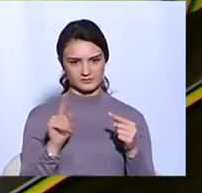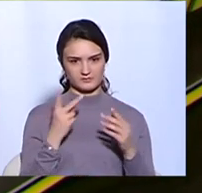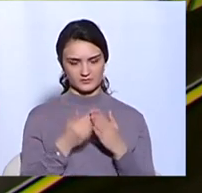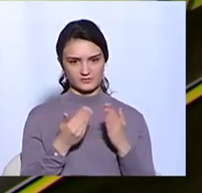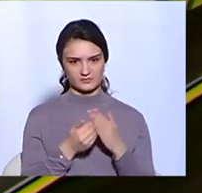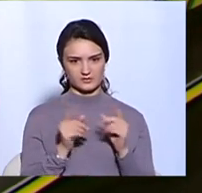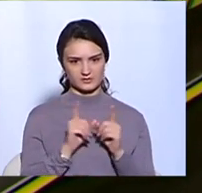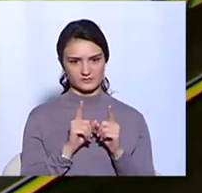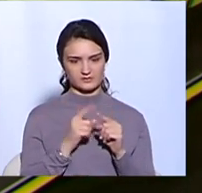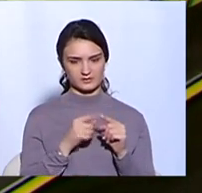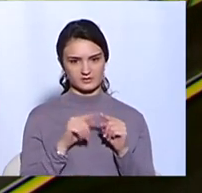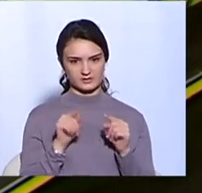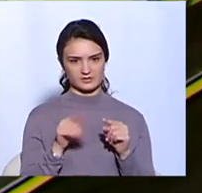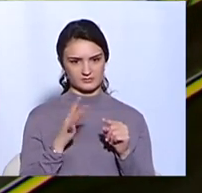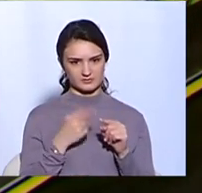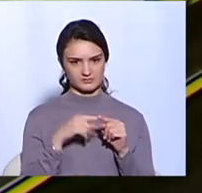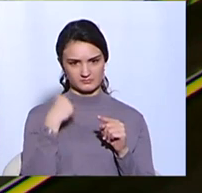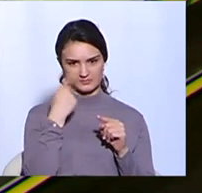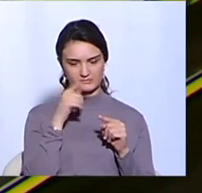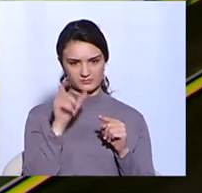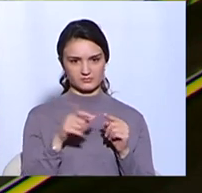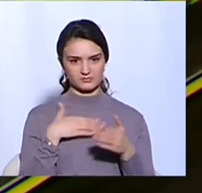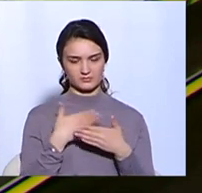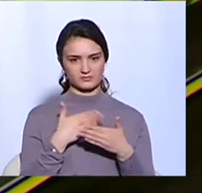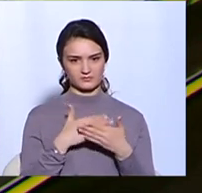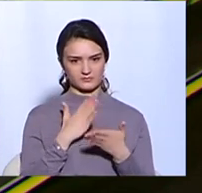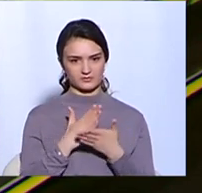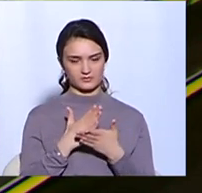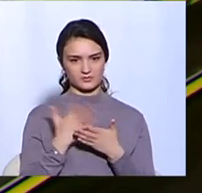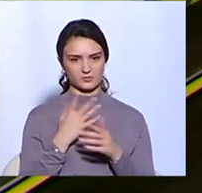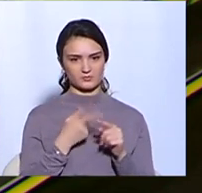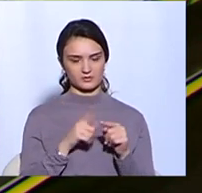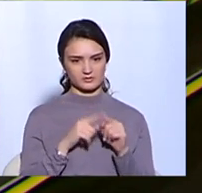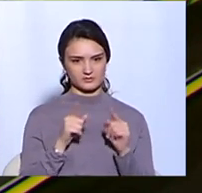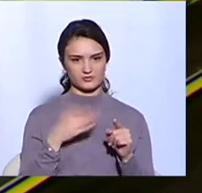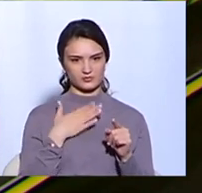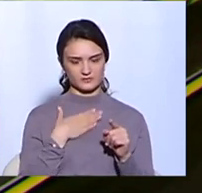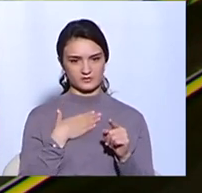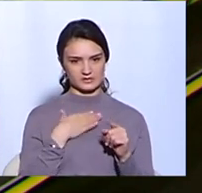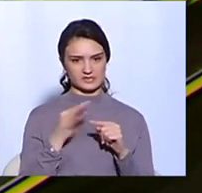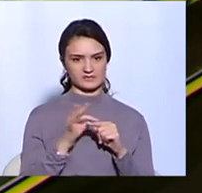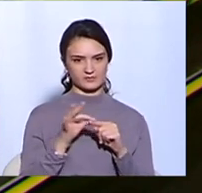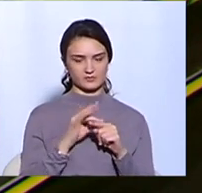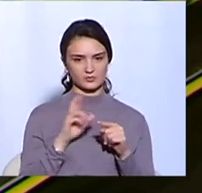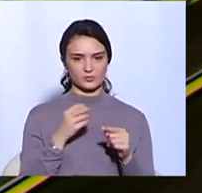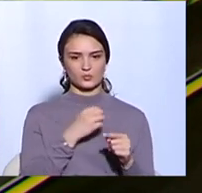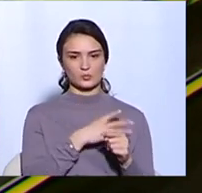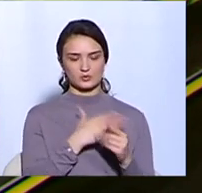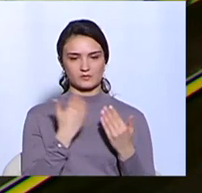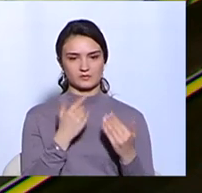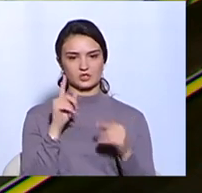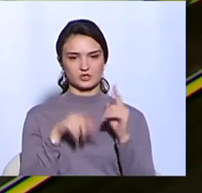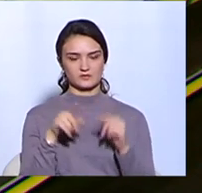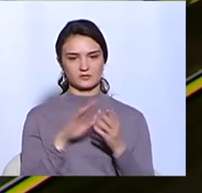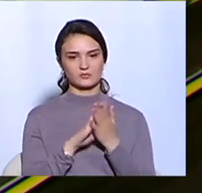მათ შორის ის წახნაგი, რომელიც ფიზიკურ აქტივობაზე იკვეთება და რომელიც ჩვენი ნერვული და კუნთოვანი სისტემის